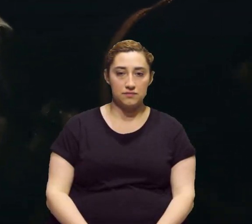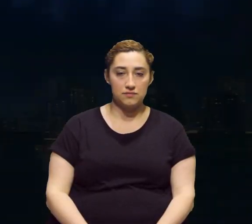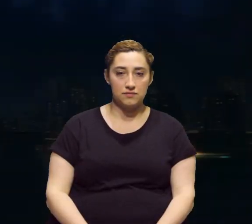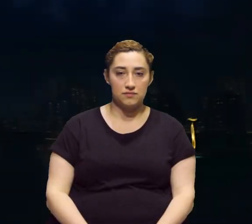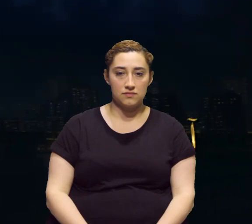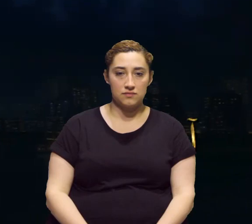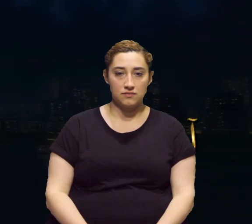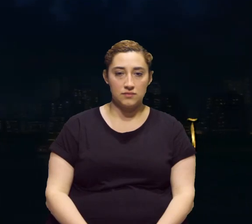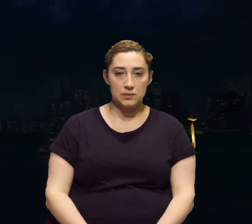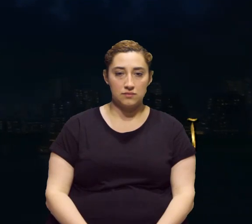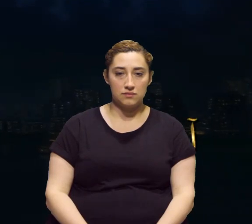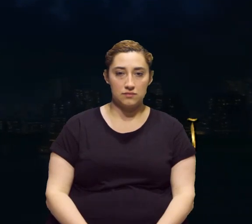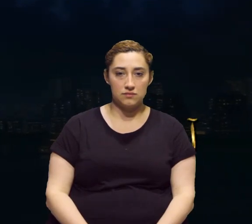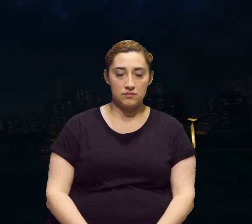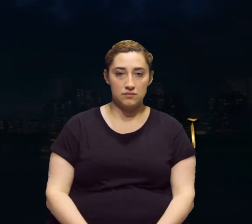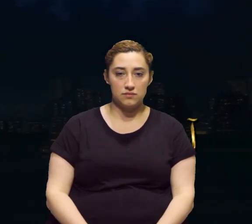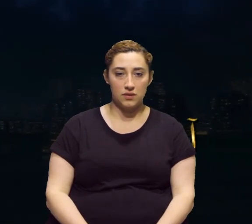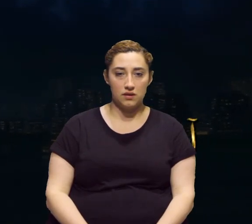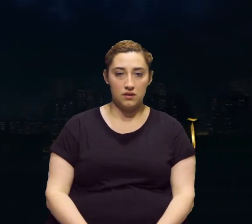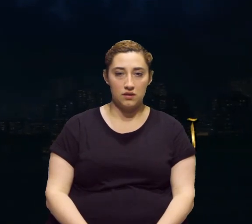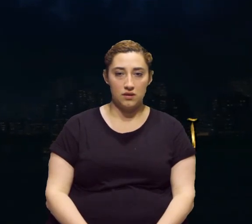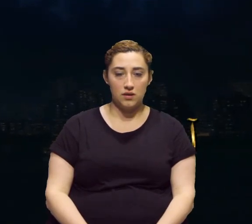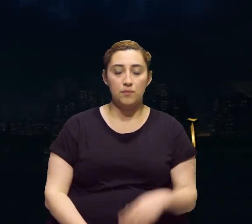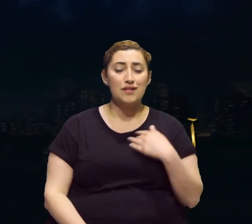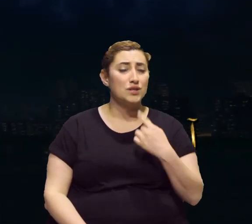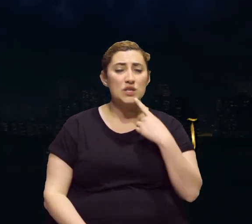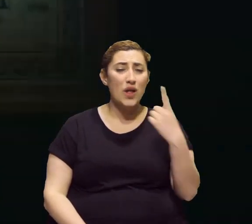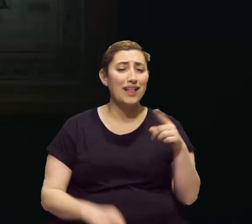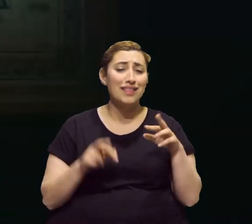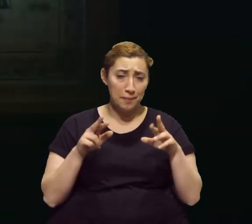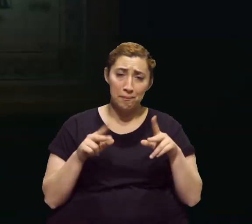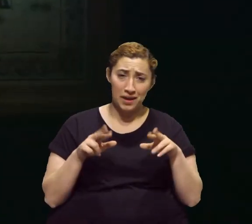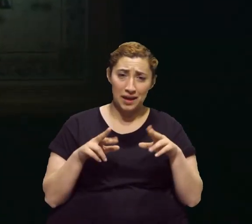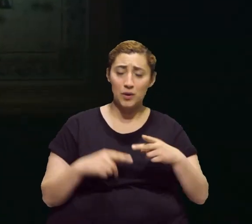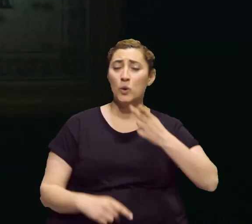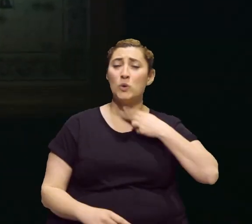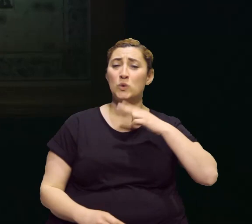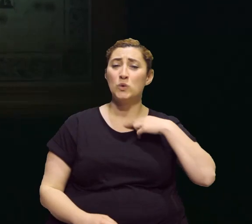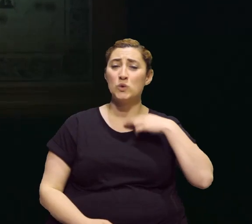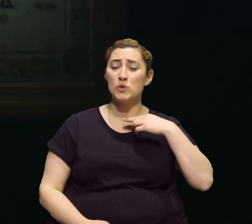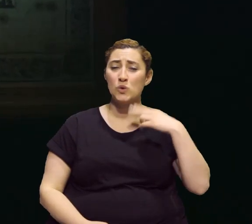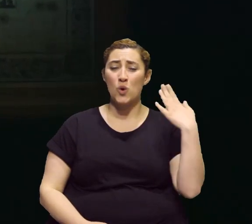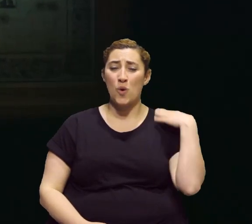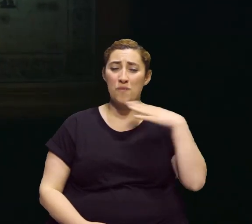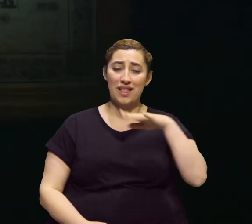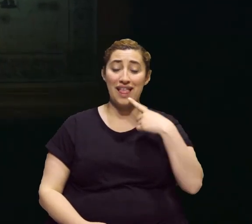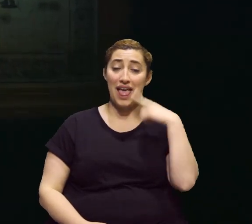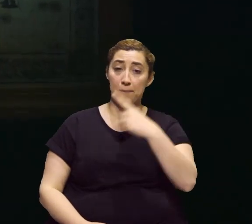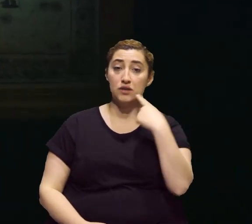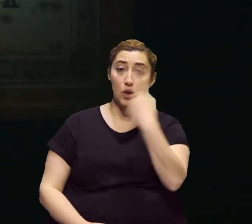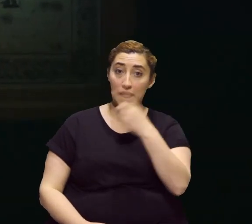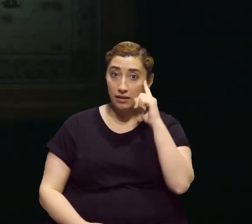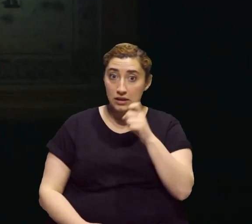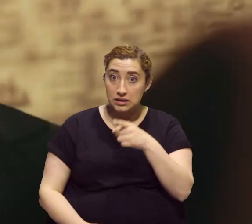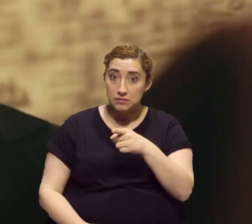Özgürlük anıtı manzarasında Amerika yazdı. Söylediğim gibi Rus generallere emirlerimi